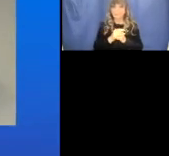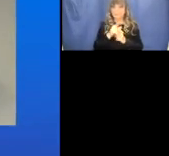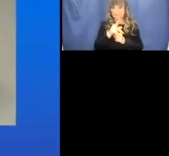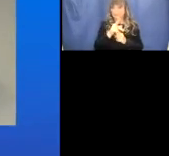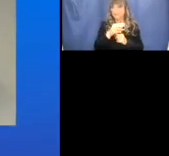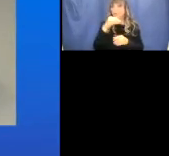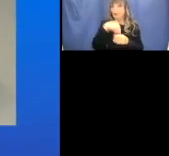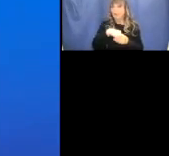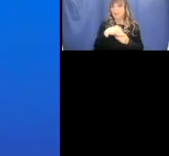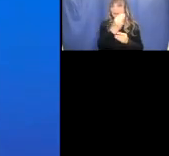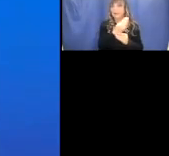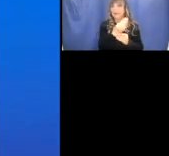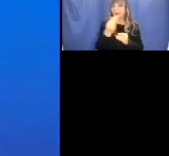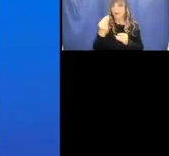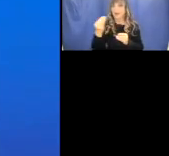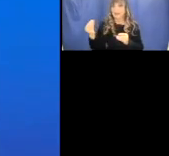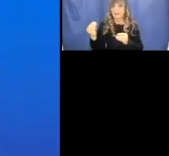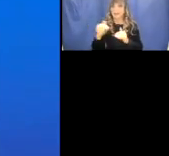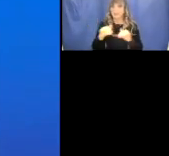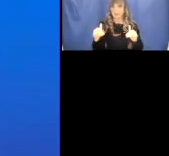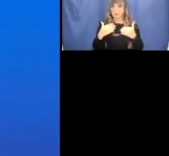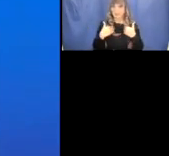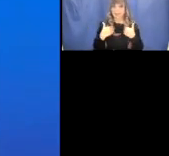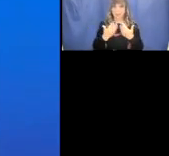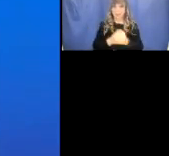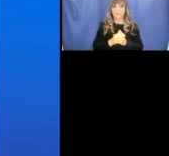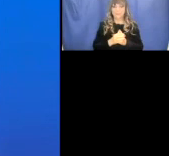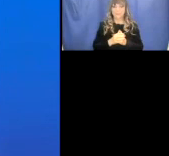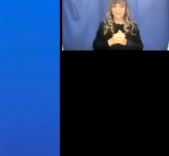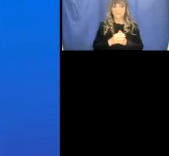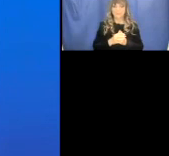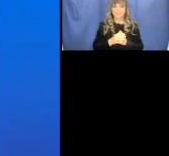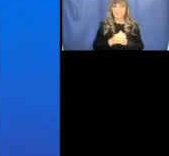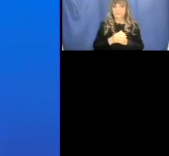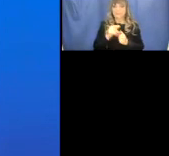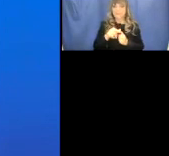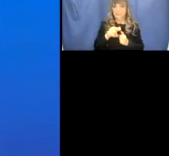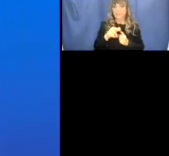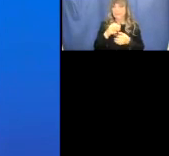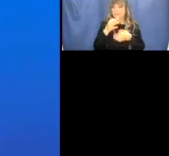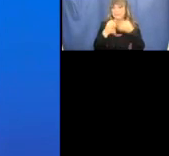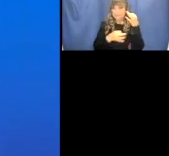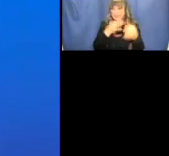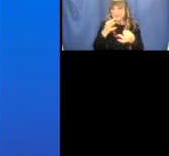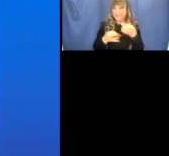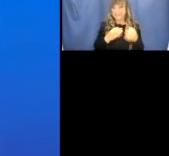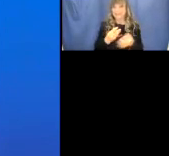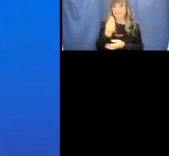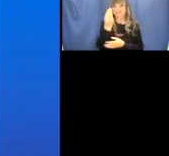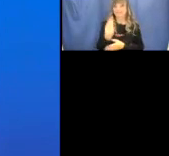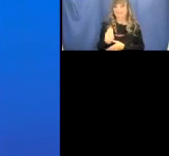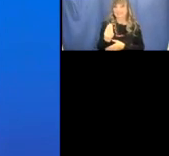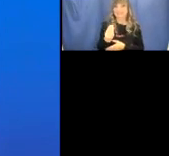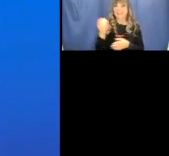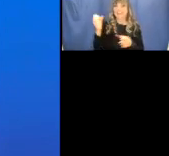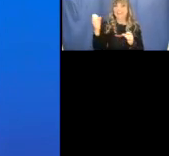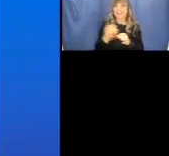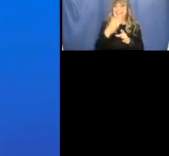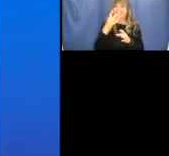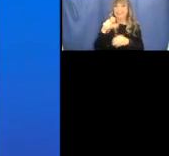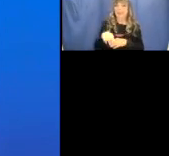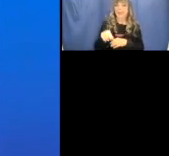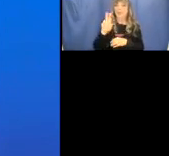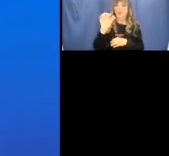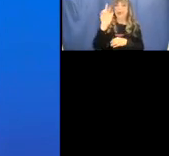del nostro museo non poteva mancare in questo scorcio e naturalmente il cristallo di quarzo tra i più comuni